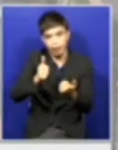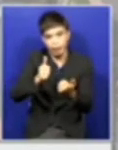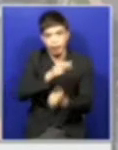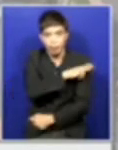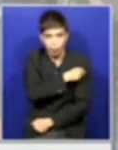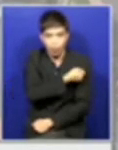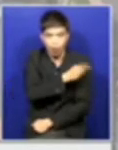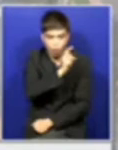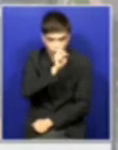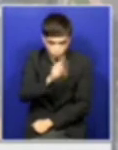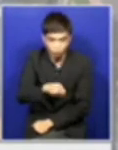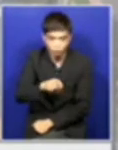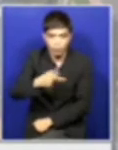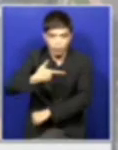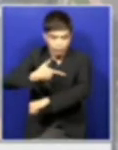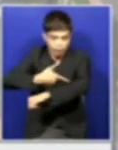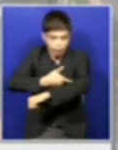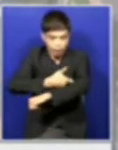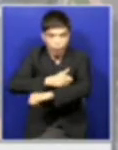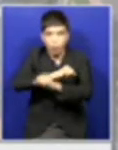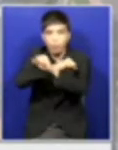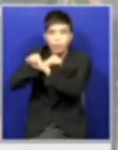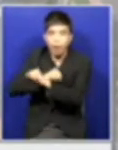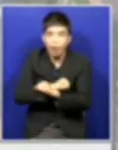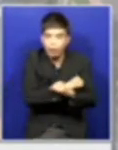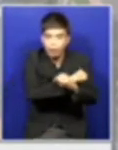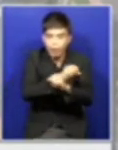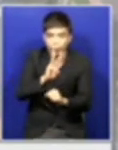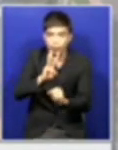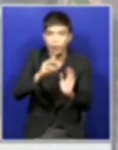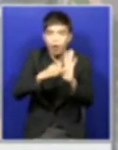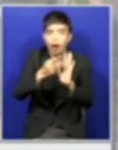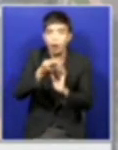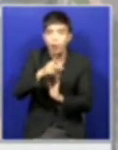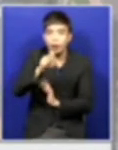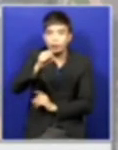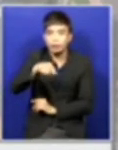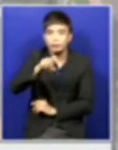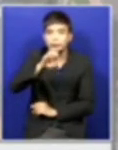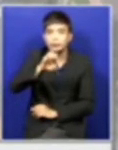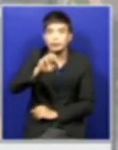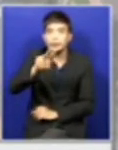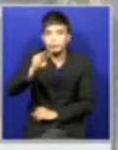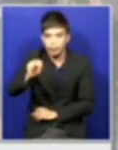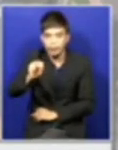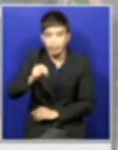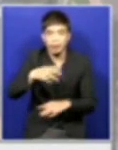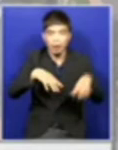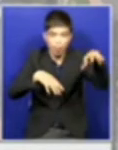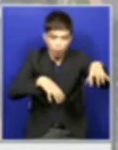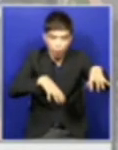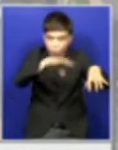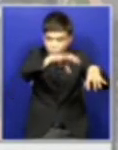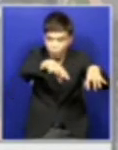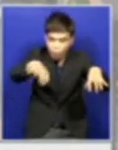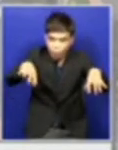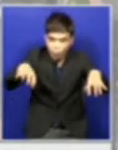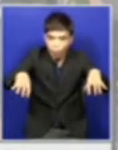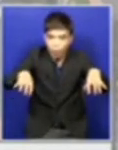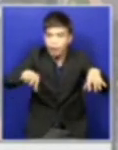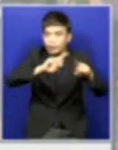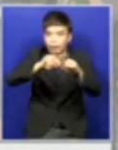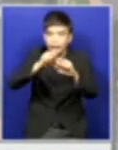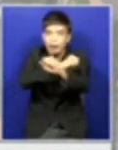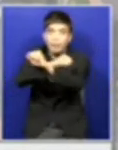มีวัคซีนครับมียารักษาโรคครับมีสถานประกอบการที่ดีนะครับเมื่อท่านมีสถานประกอบการที่ดีแล้วเ